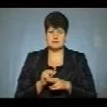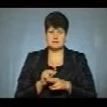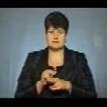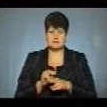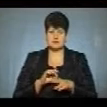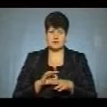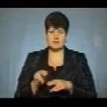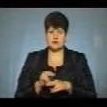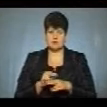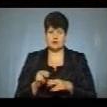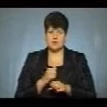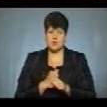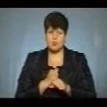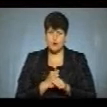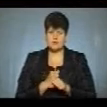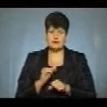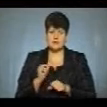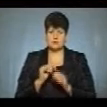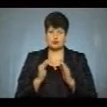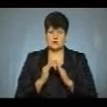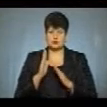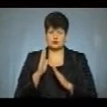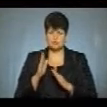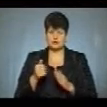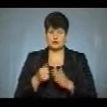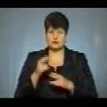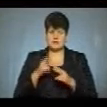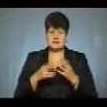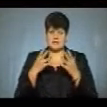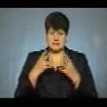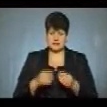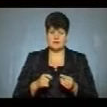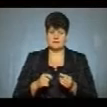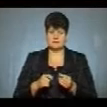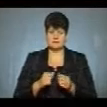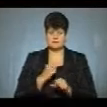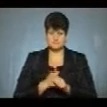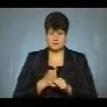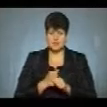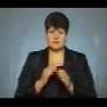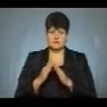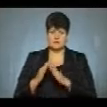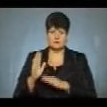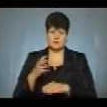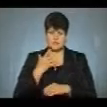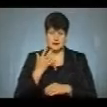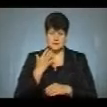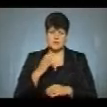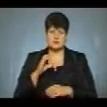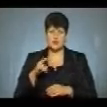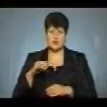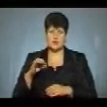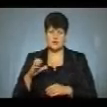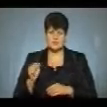провести ремонтні роботи, і будинок буде до кінця дня запущений, і в домівках буде тепло. Слюсар-теплотехнік